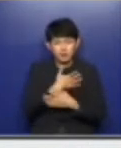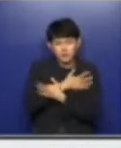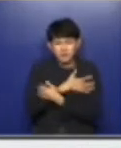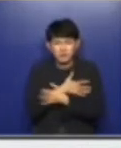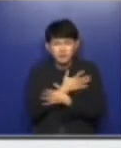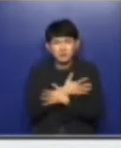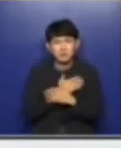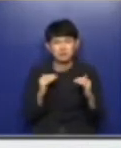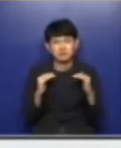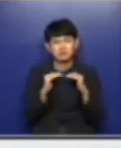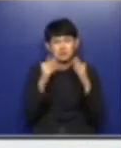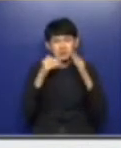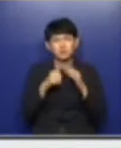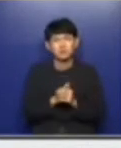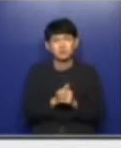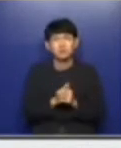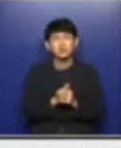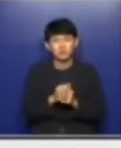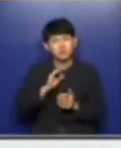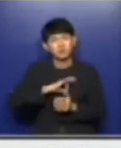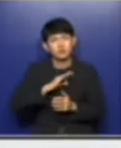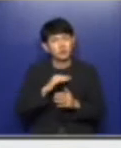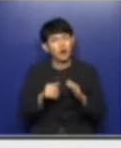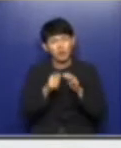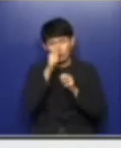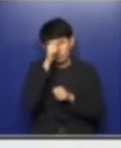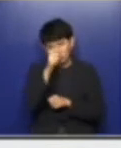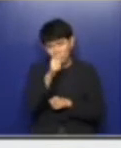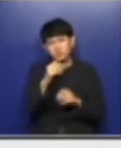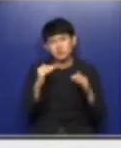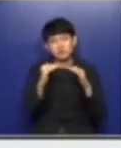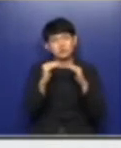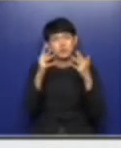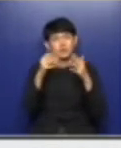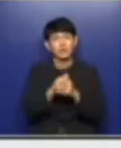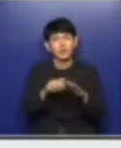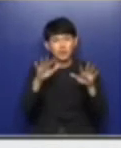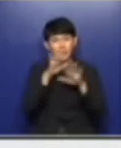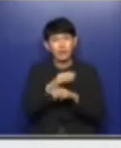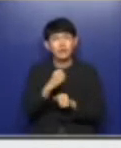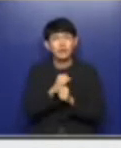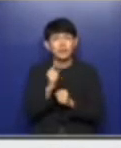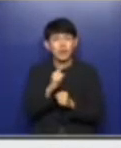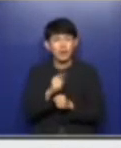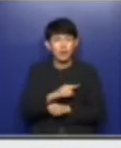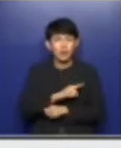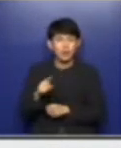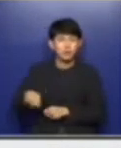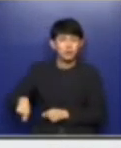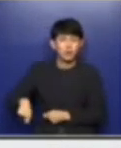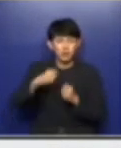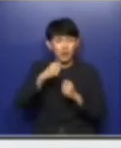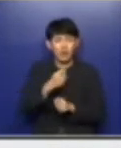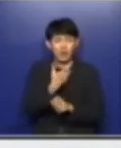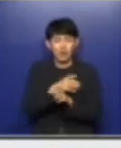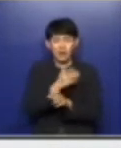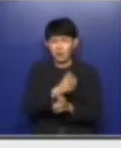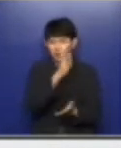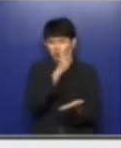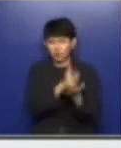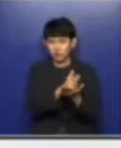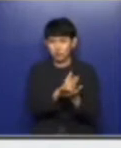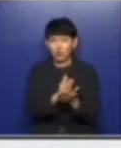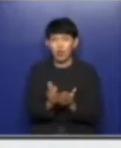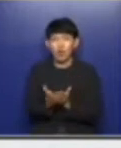ครับซึ่งเราก็ทำเรียกว่าประเพณีปอดเหล้าไม่จะเป็นเรื่องของสงกรานต์ไม่เป็นเรื่องของลอยกระท